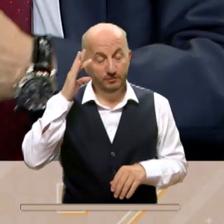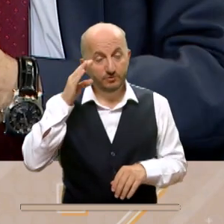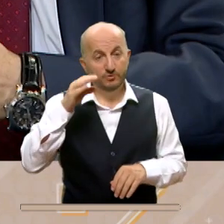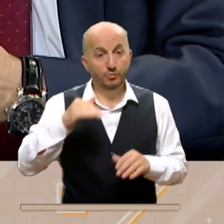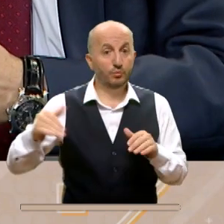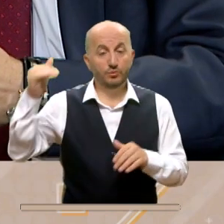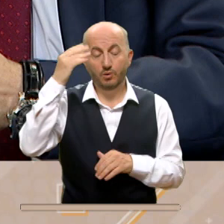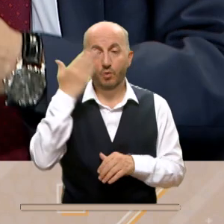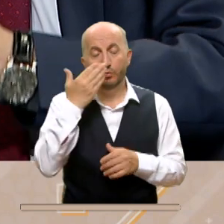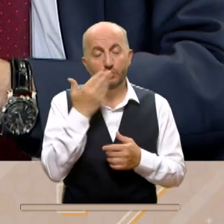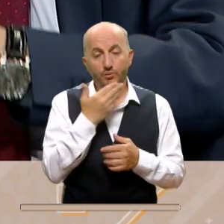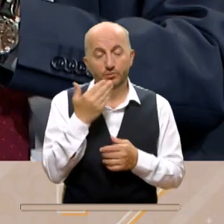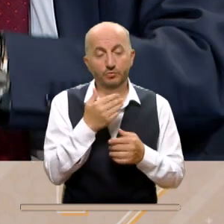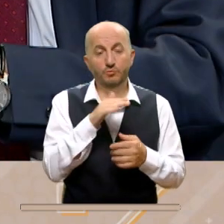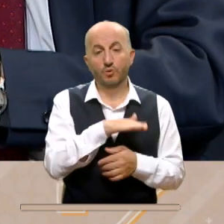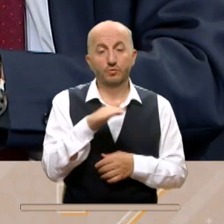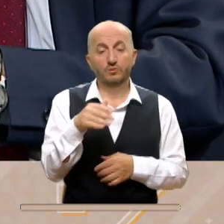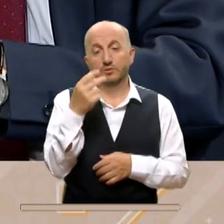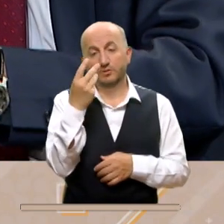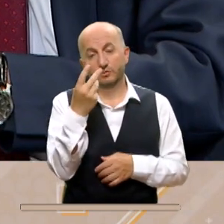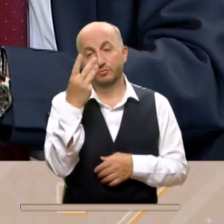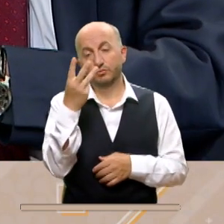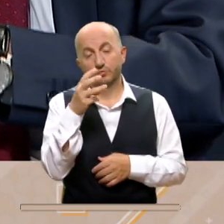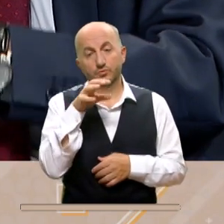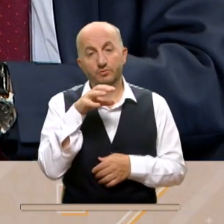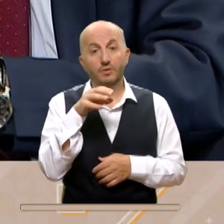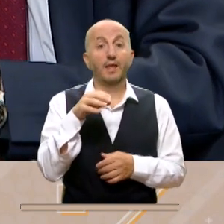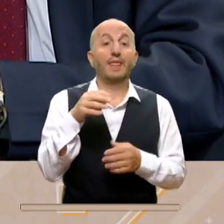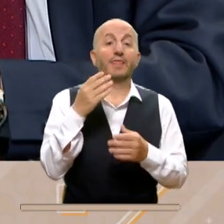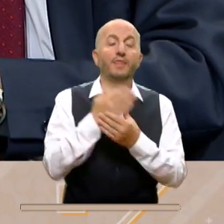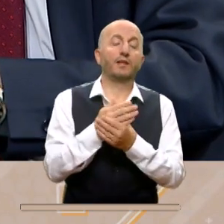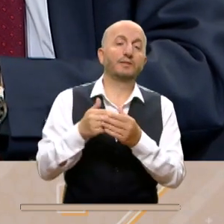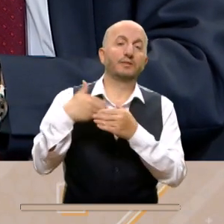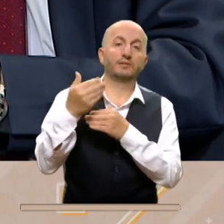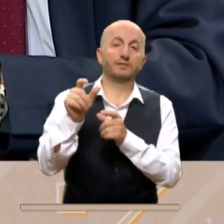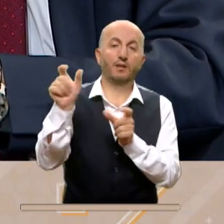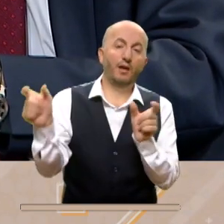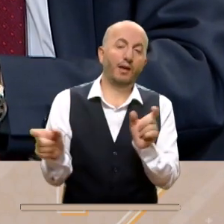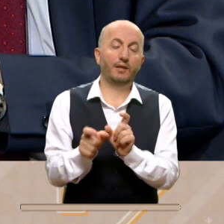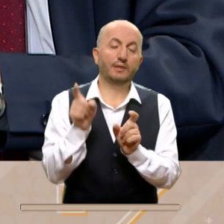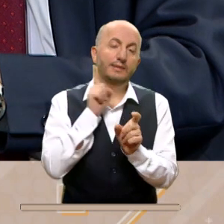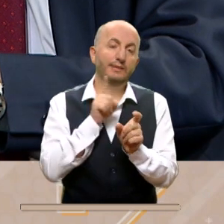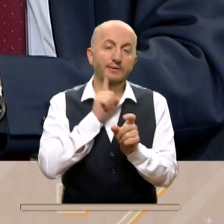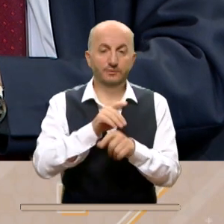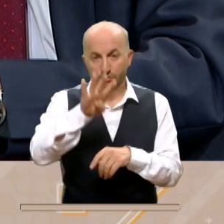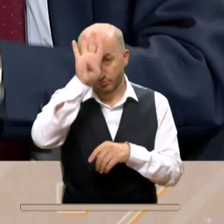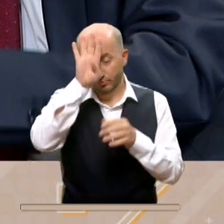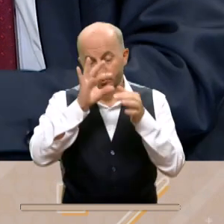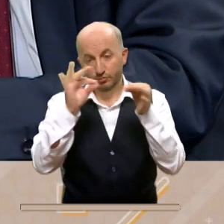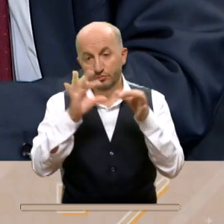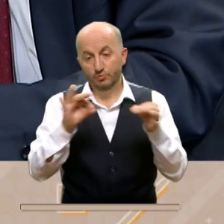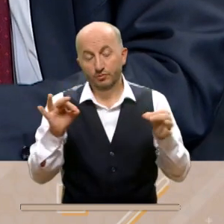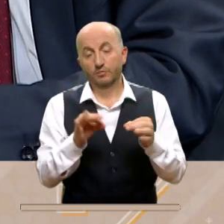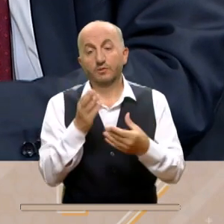Bu öğrencilerimize 2 veya 3 blok daha ders dışında ek İngilizce hukuk metinleri okuyacakları